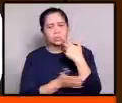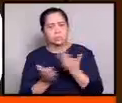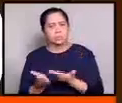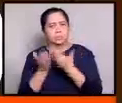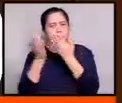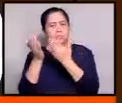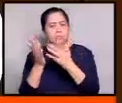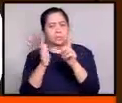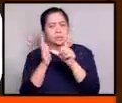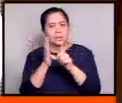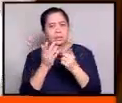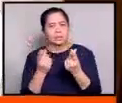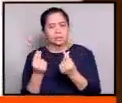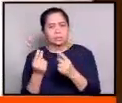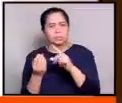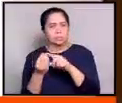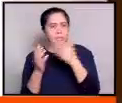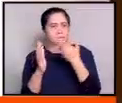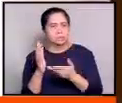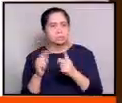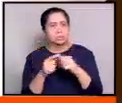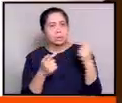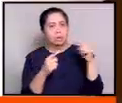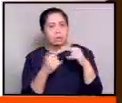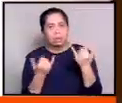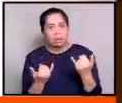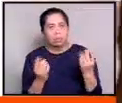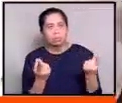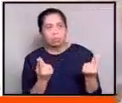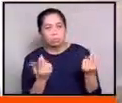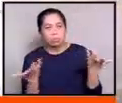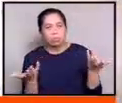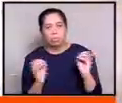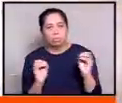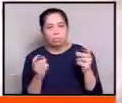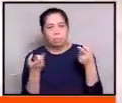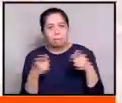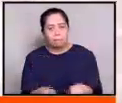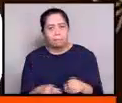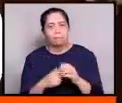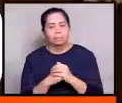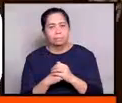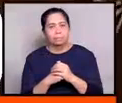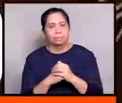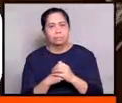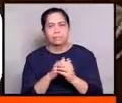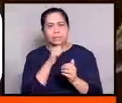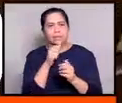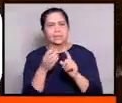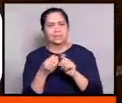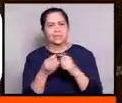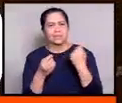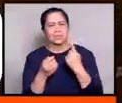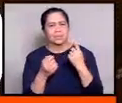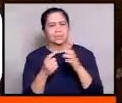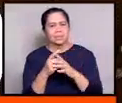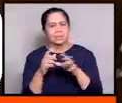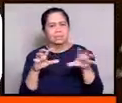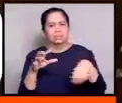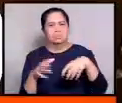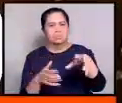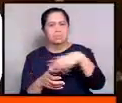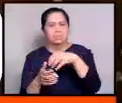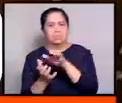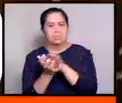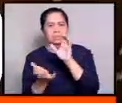maghahain sila ng legal action tungkol dito. Pero hanggang ngayon ay wala pa rin daw nangyayari. Hindi naman ito tungkol lamang sa pagkuha ng